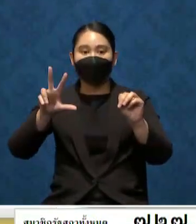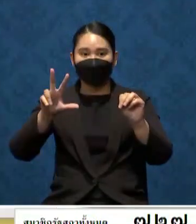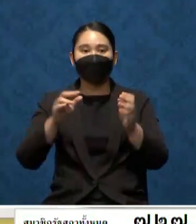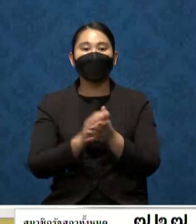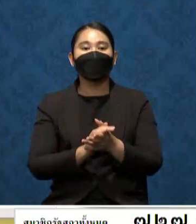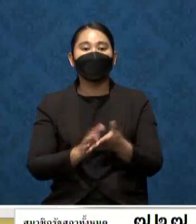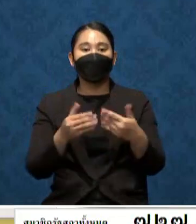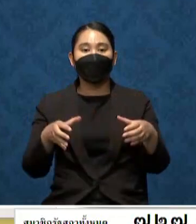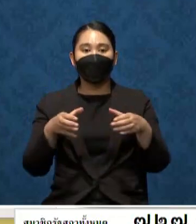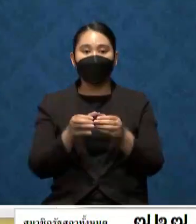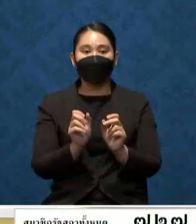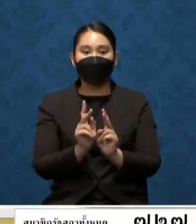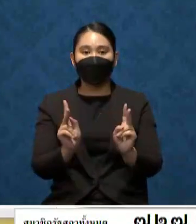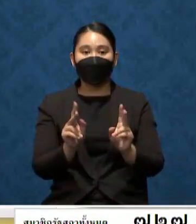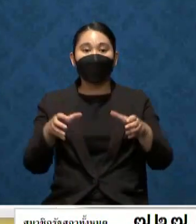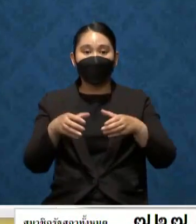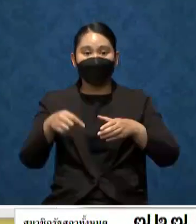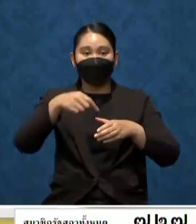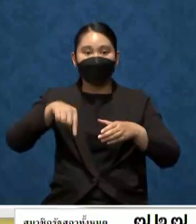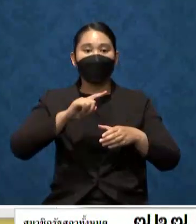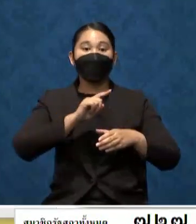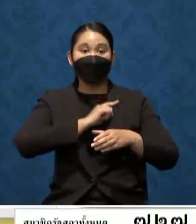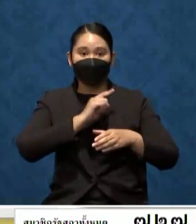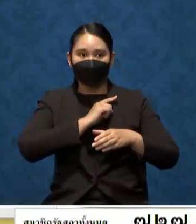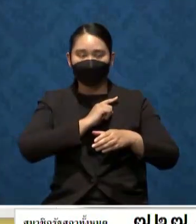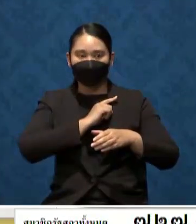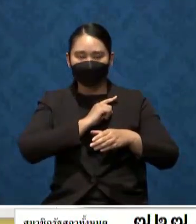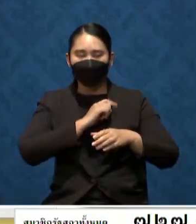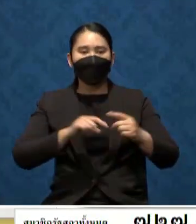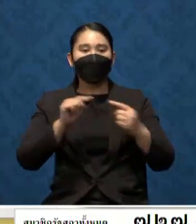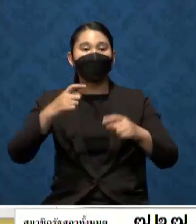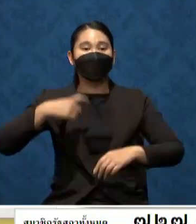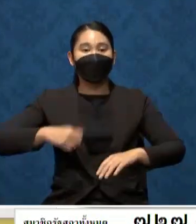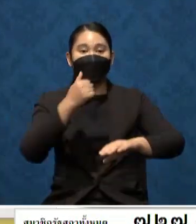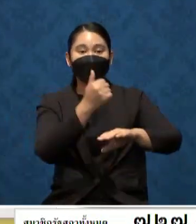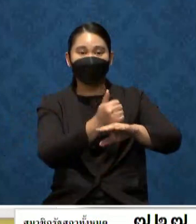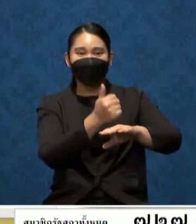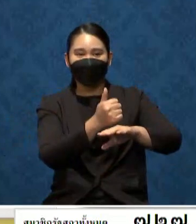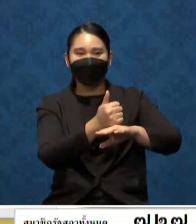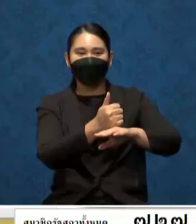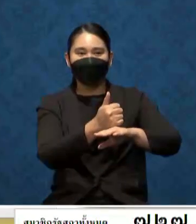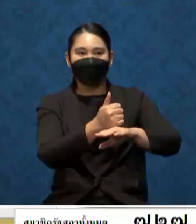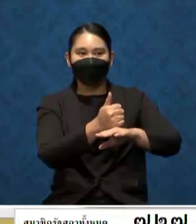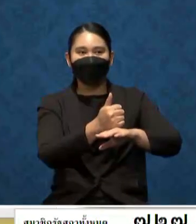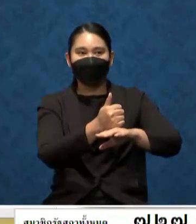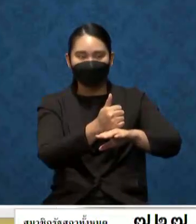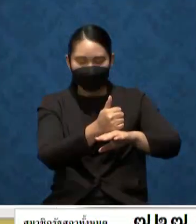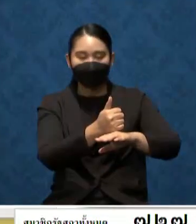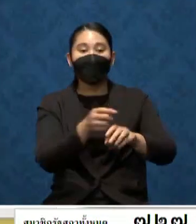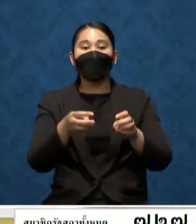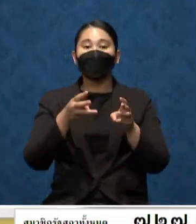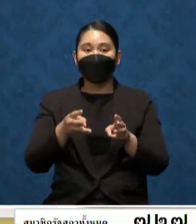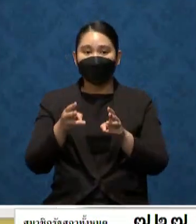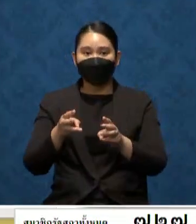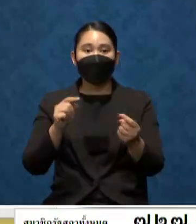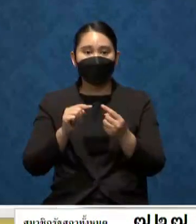นก็จะเป็นคณะกรรมการสรรหาตุลาการศาลรัฐธรรมนูญที่จะเป็นต้นแบบของการสรรหาองค์ก